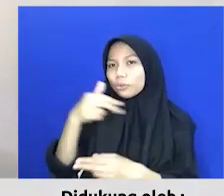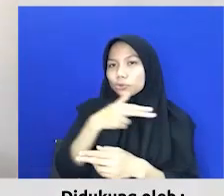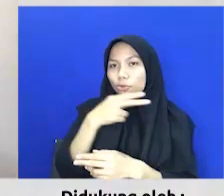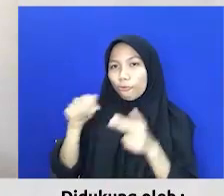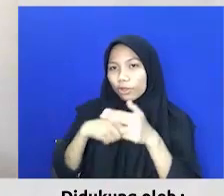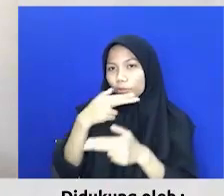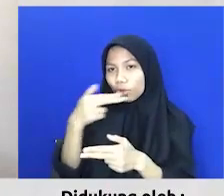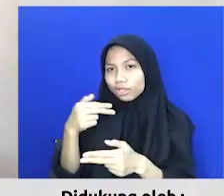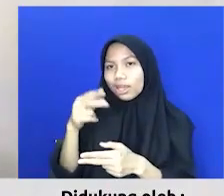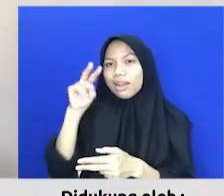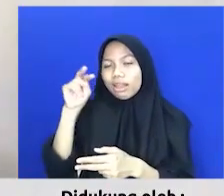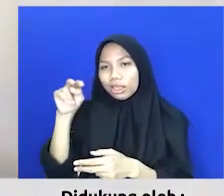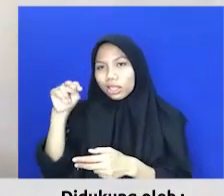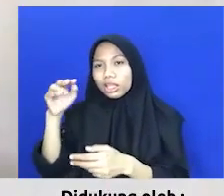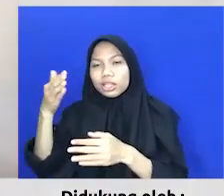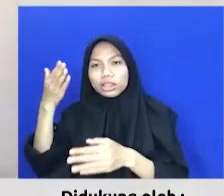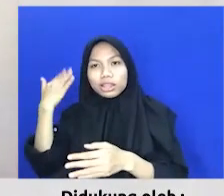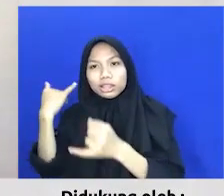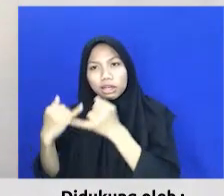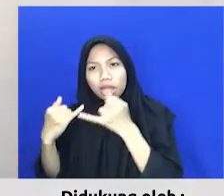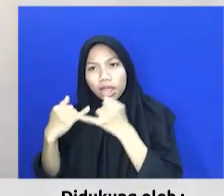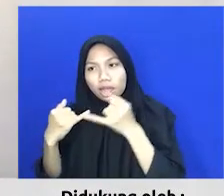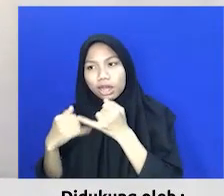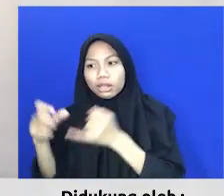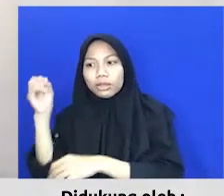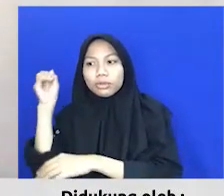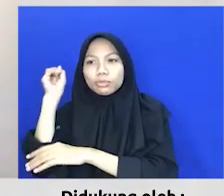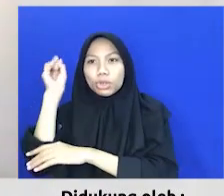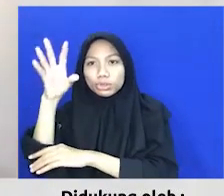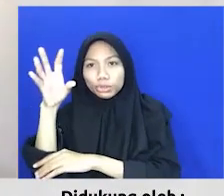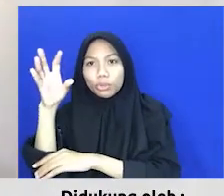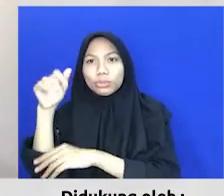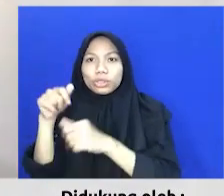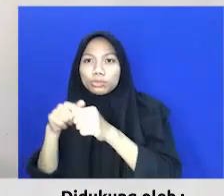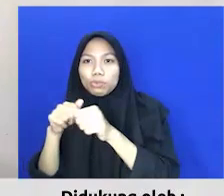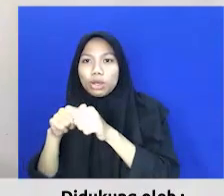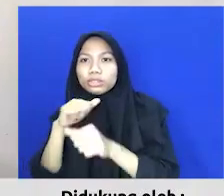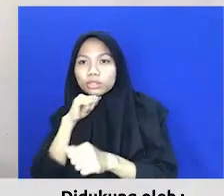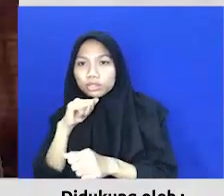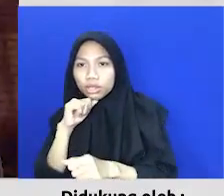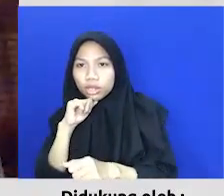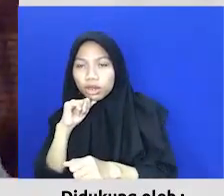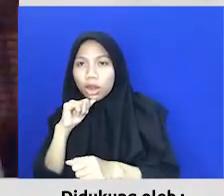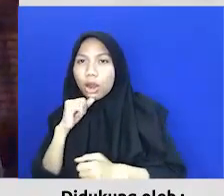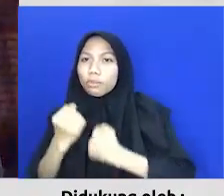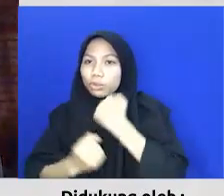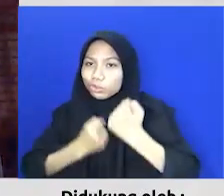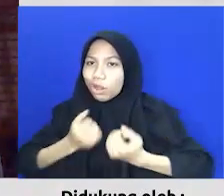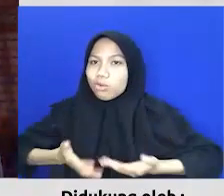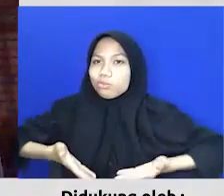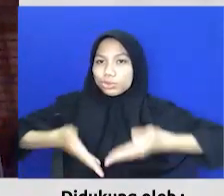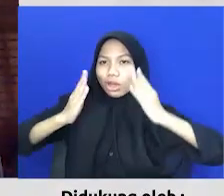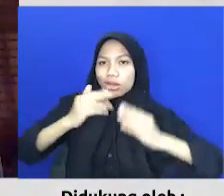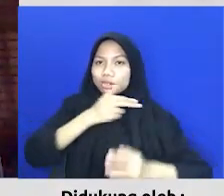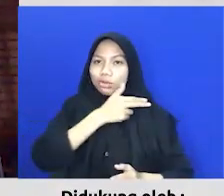sekali masuk ke pasar. Tapi itu urusan lain ini kita bisa ya, ceritakan. Ya ya. Ya Pak. Oke, saya